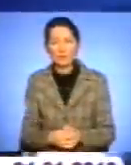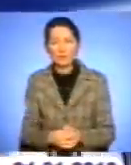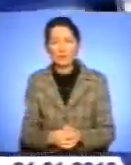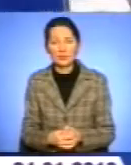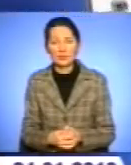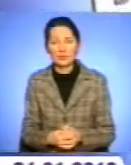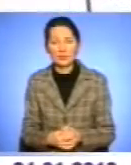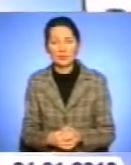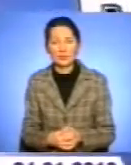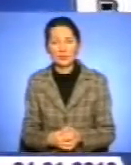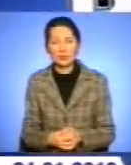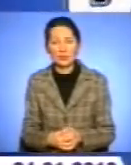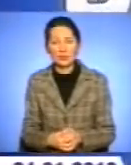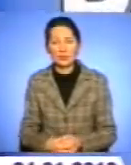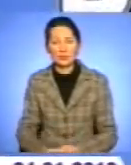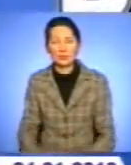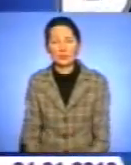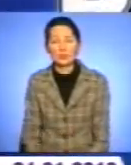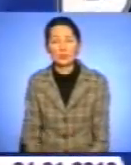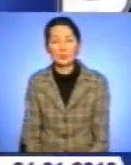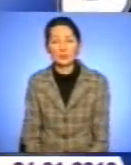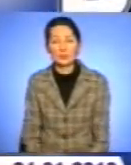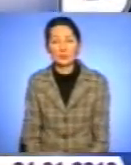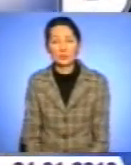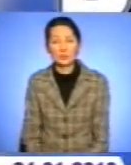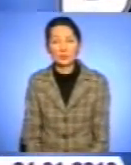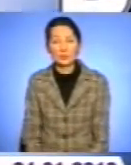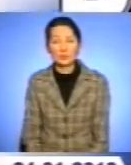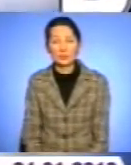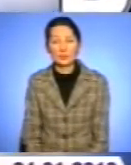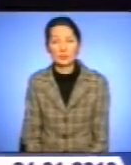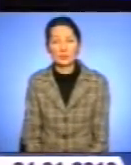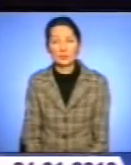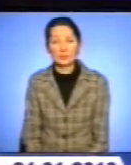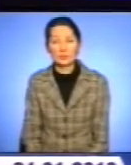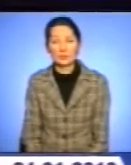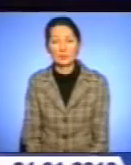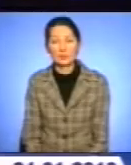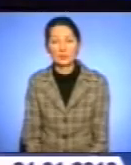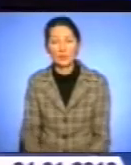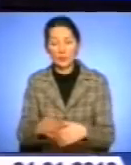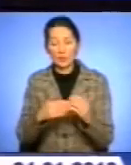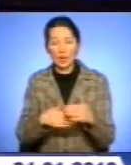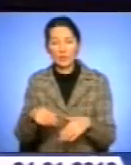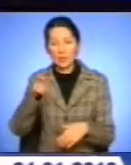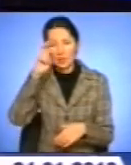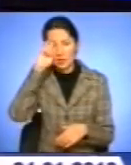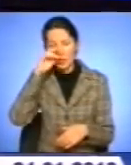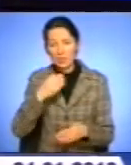можливе скрасання криги, льодохід, утворення скупчень льоду з підйомом рівнів води на 1-2 метри.